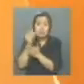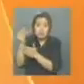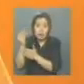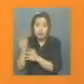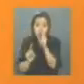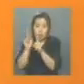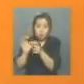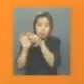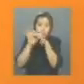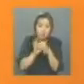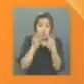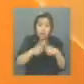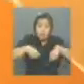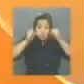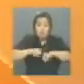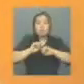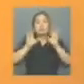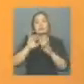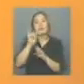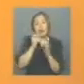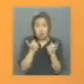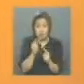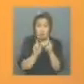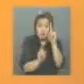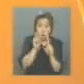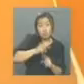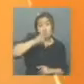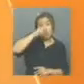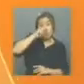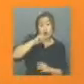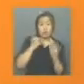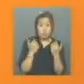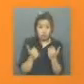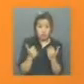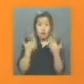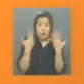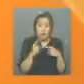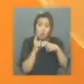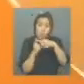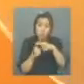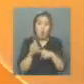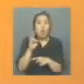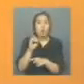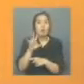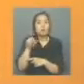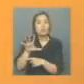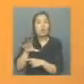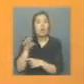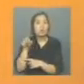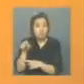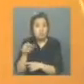รลุข้อตกลงนะคะขณะที่ตลาดหุ้นในบ้านเราค่ะวันนี้ปรับตัวบวกขึ้นมาได้ 6.15 จุดมูลค่าการซื้อข